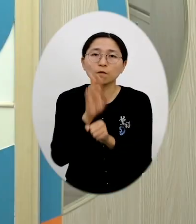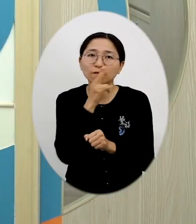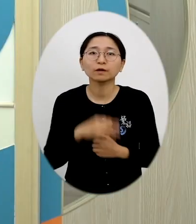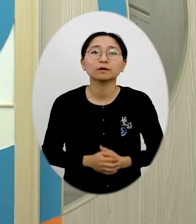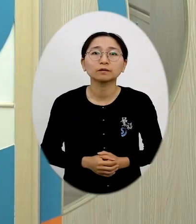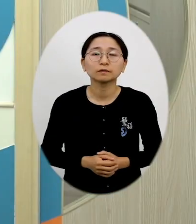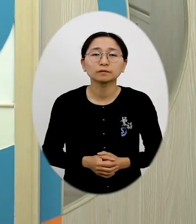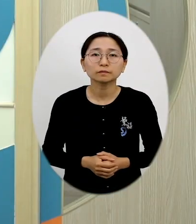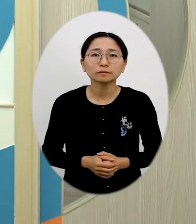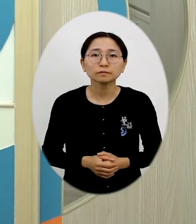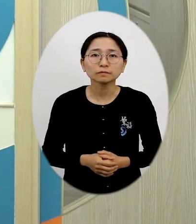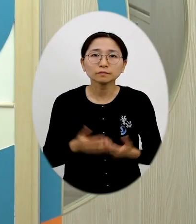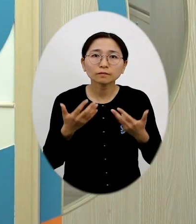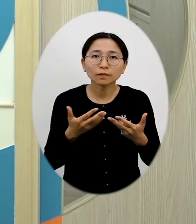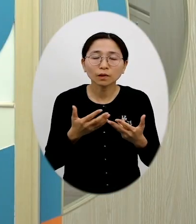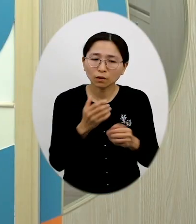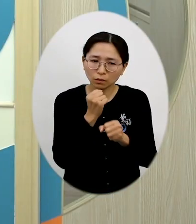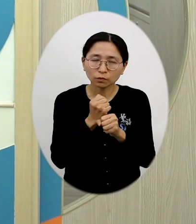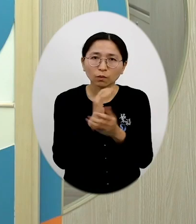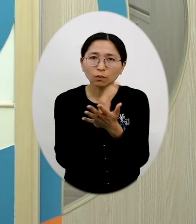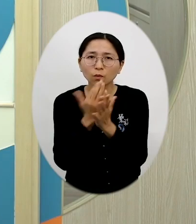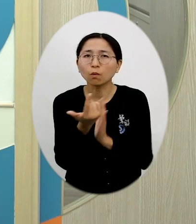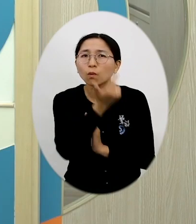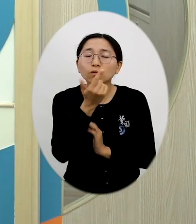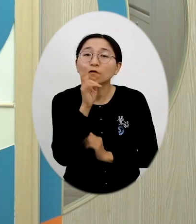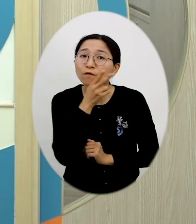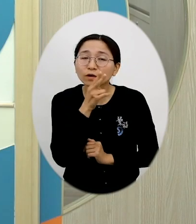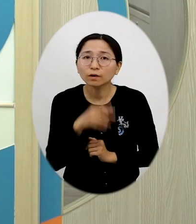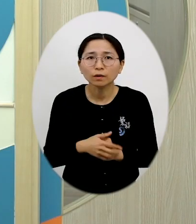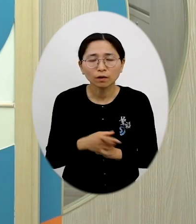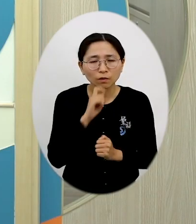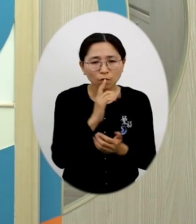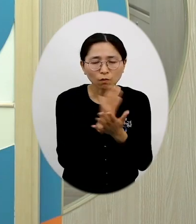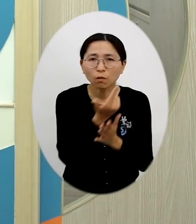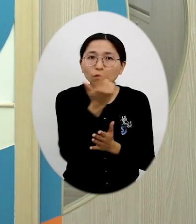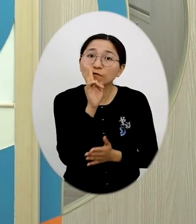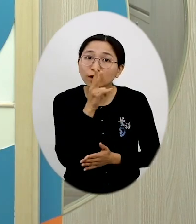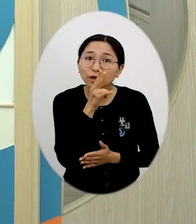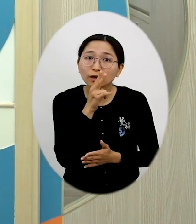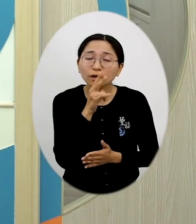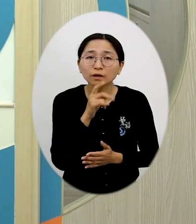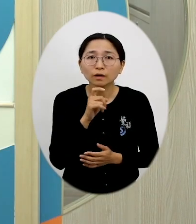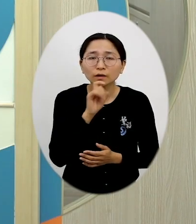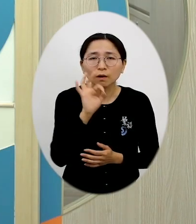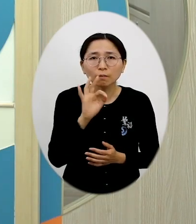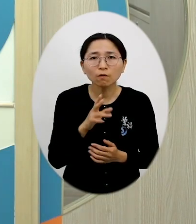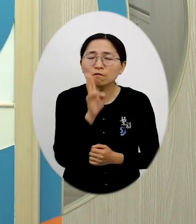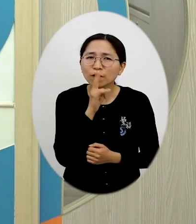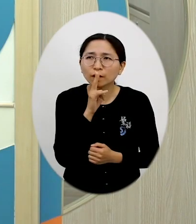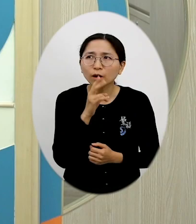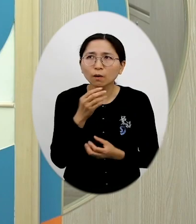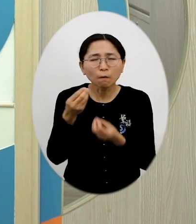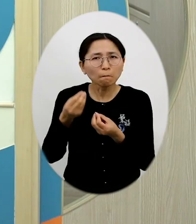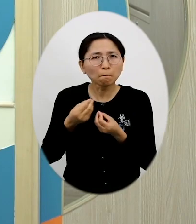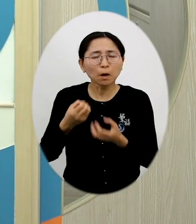到。 咁而家咧，一定已經做過好多唔同嘅 case 啦。咁多個 case 當中，有冇邊個 case 令